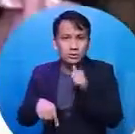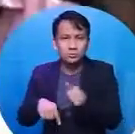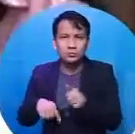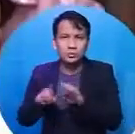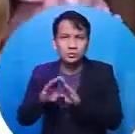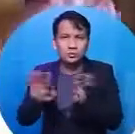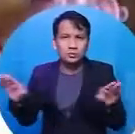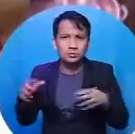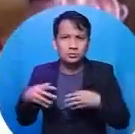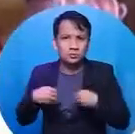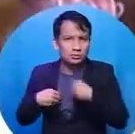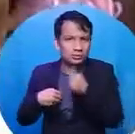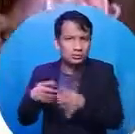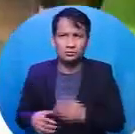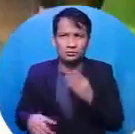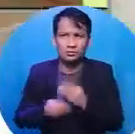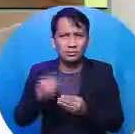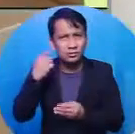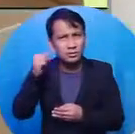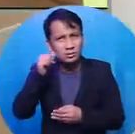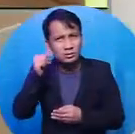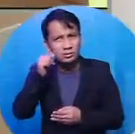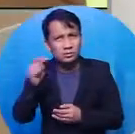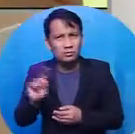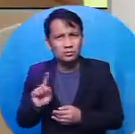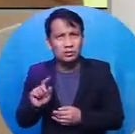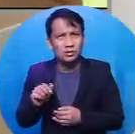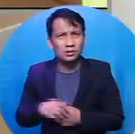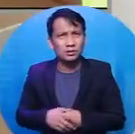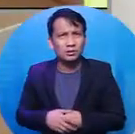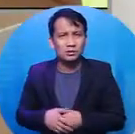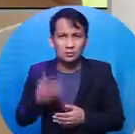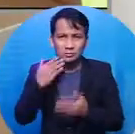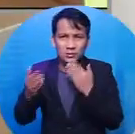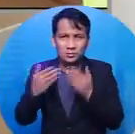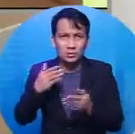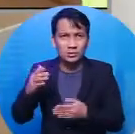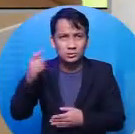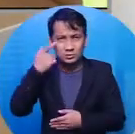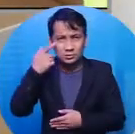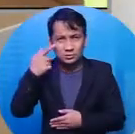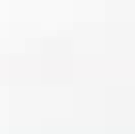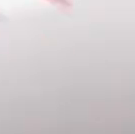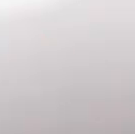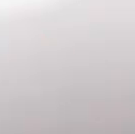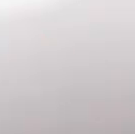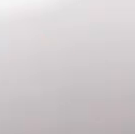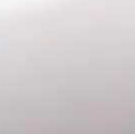muna tatanggap ng locally. Maraming salamat, Greg Gregorio.